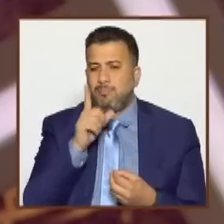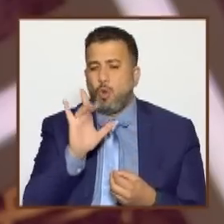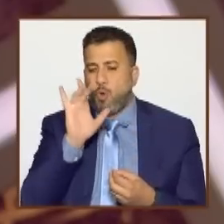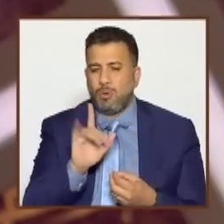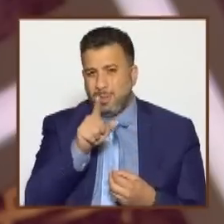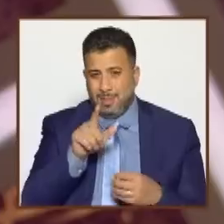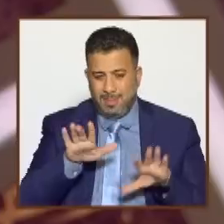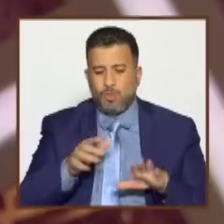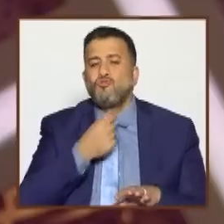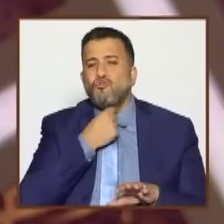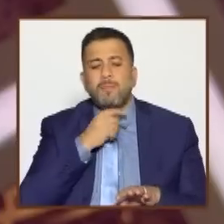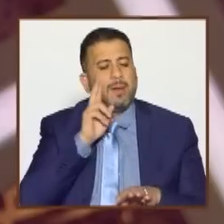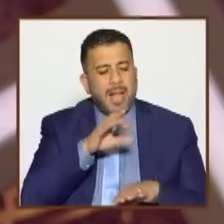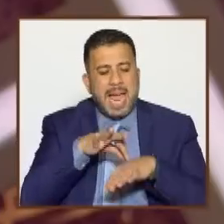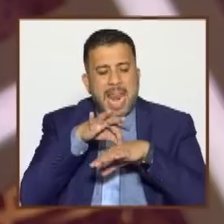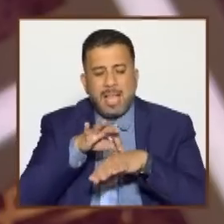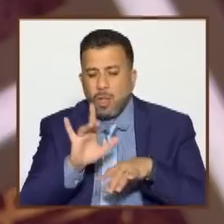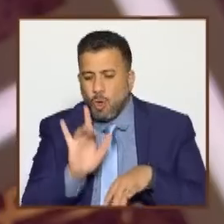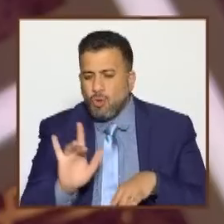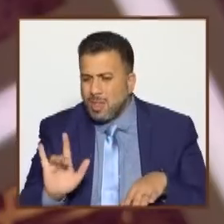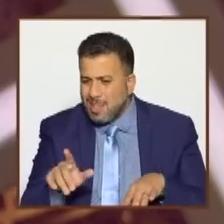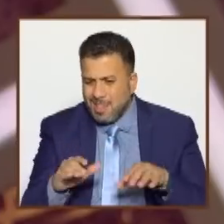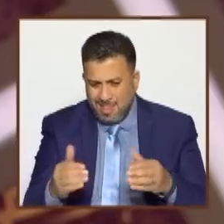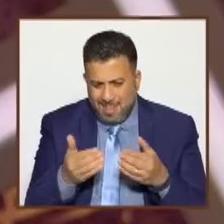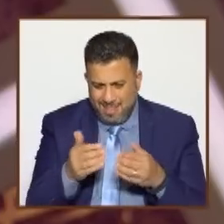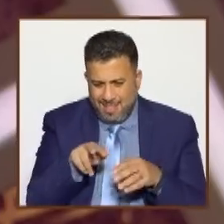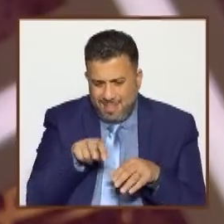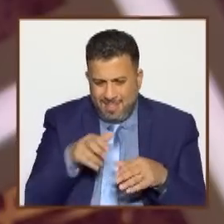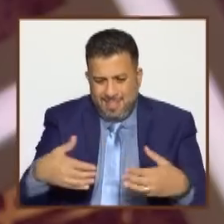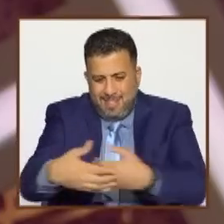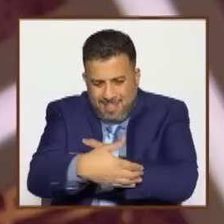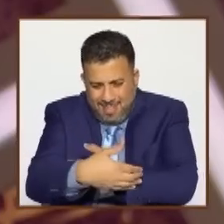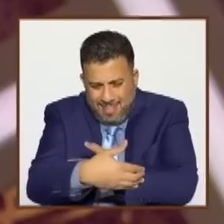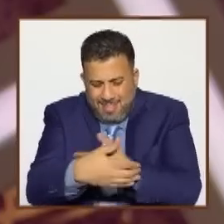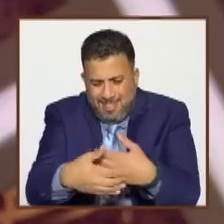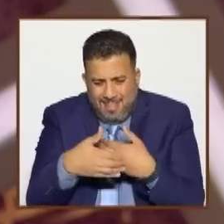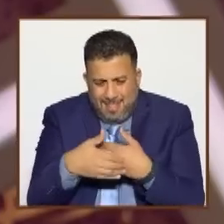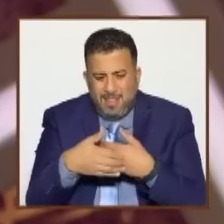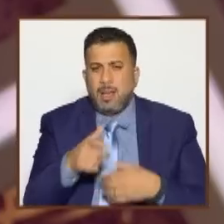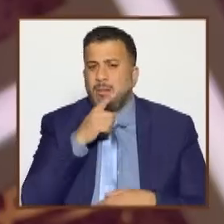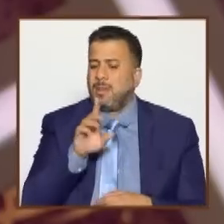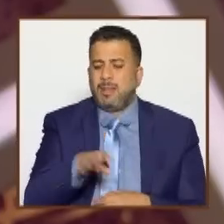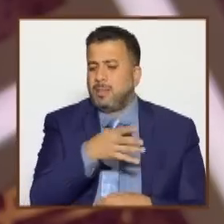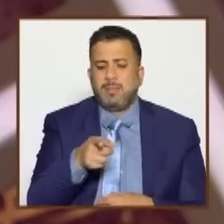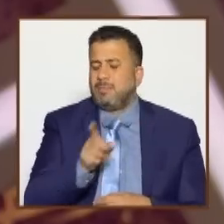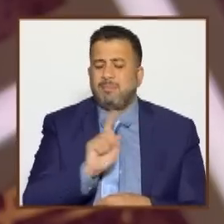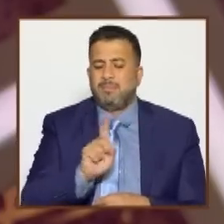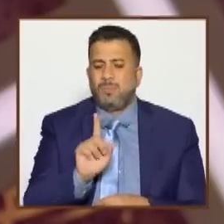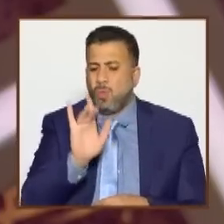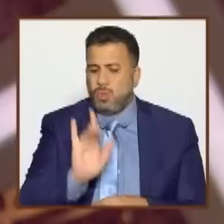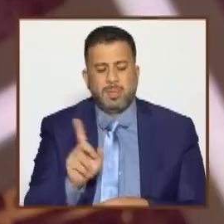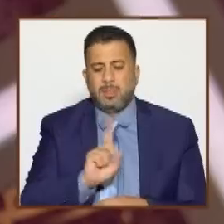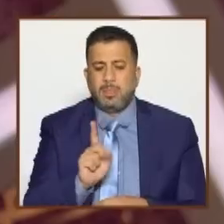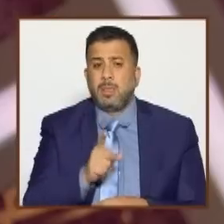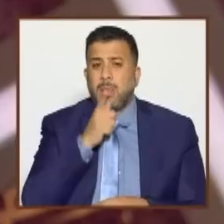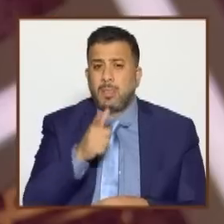عن الاحتباء، ما هو السبب الذي جعل النبي عليه الصلاة والسلام ينهى عن الاحتباء؟ قيل لأن الاحتباء